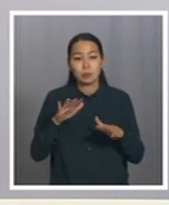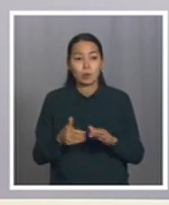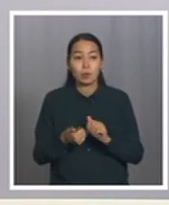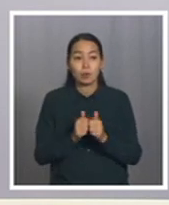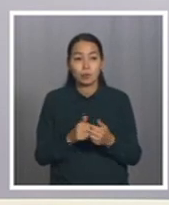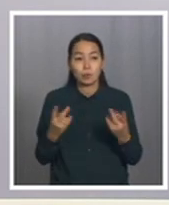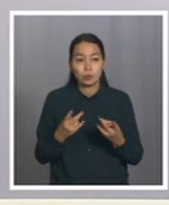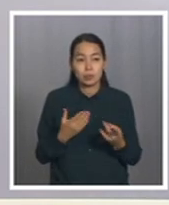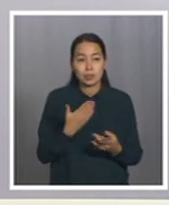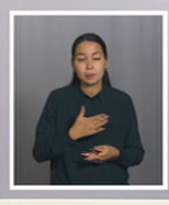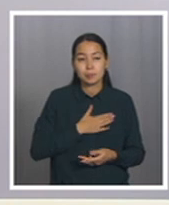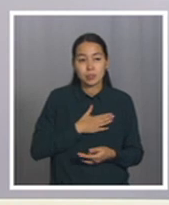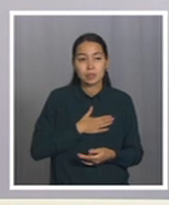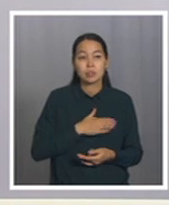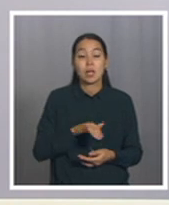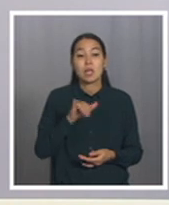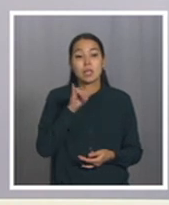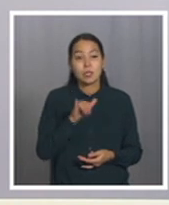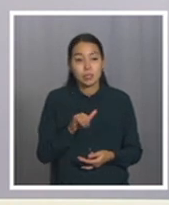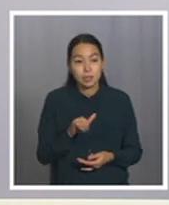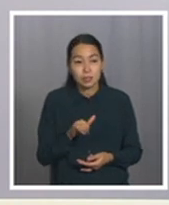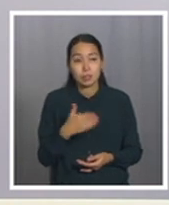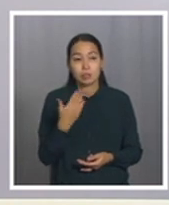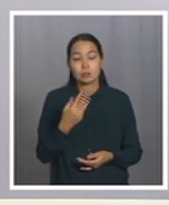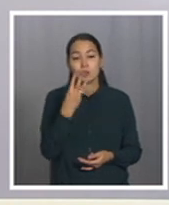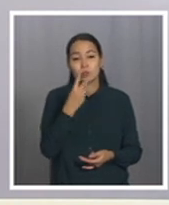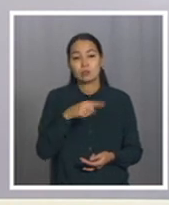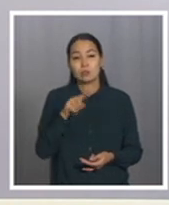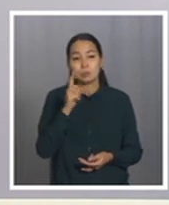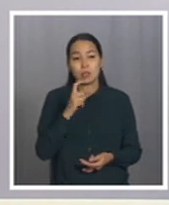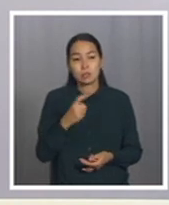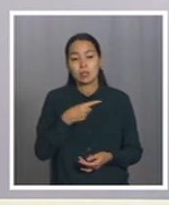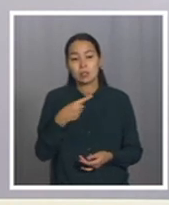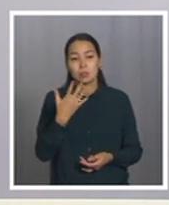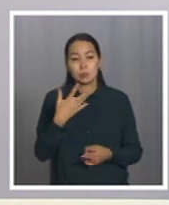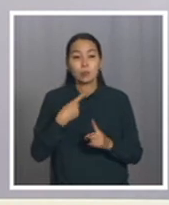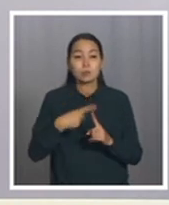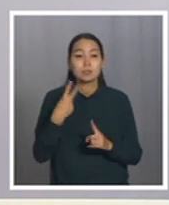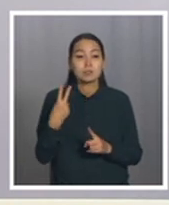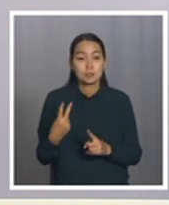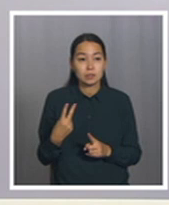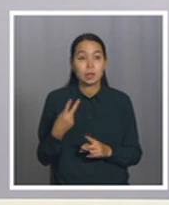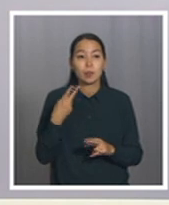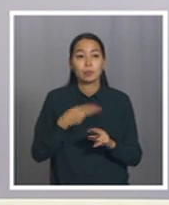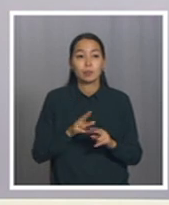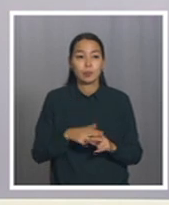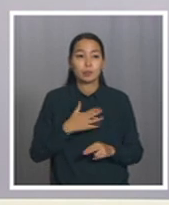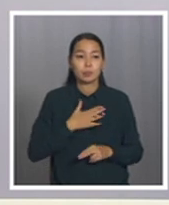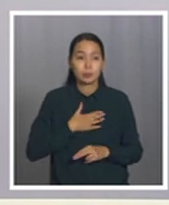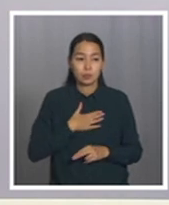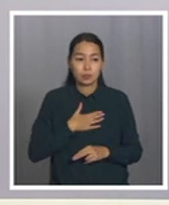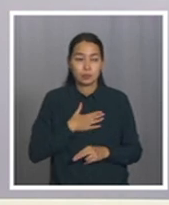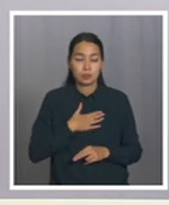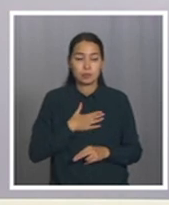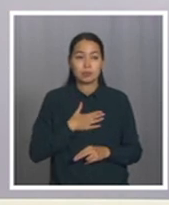Яғни енді бізде y тең болады 3-ші түбірінің астында x азайтылған 5 қосылған 2-ге. Бұл бізде y тең болады x